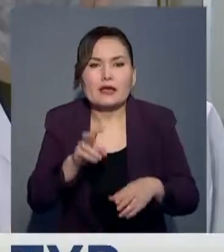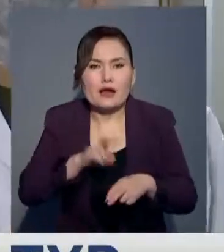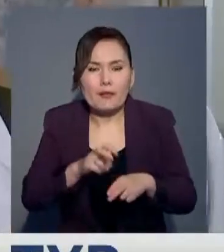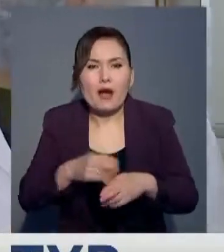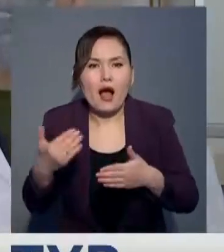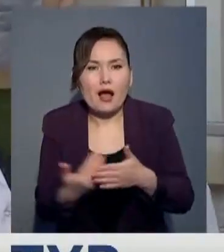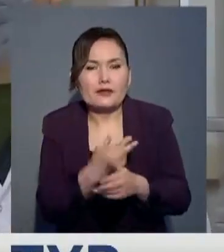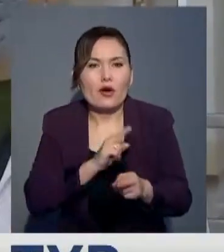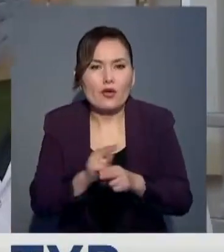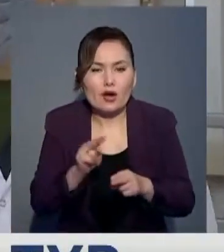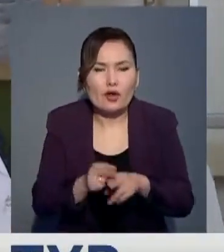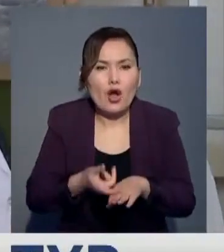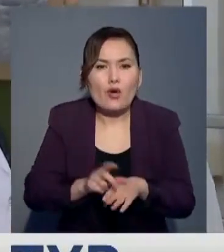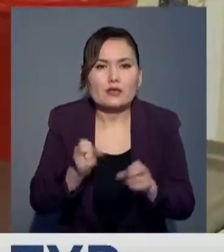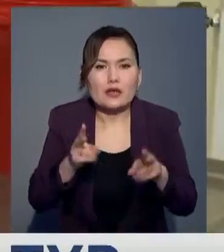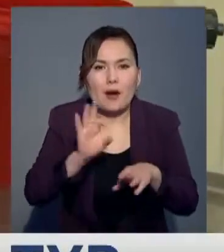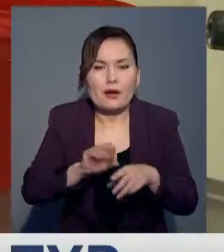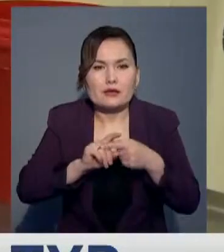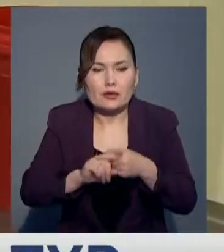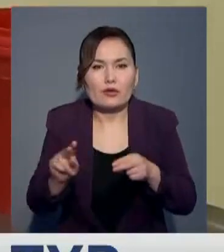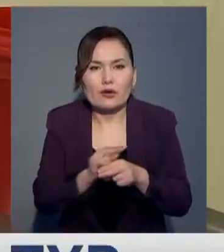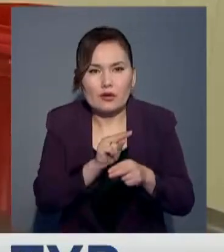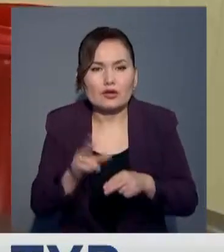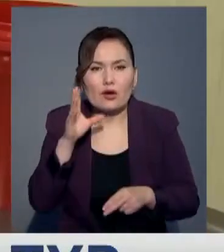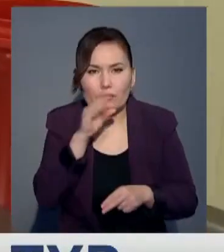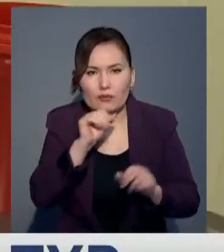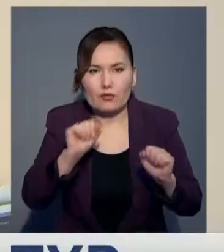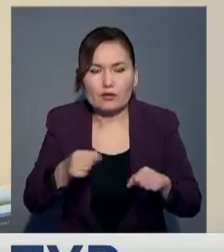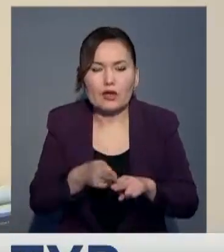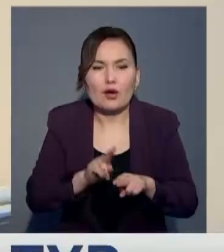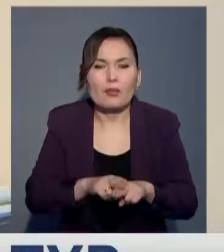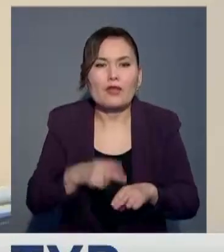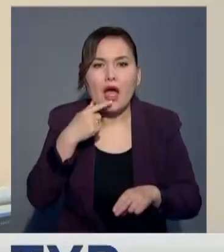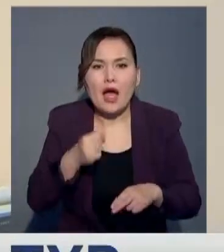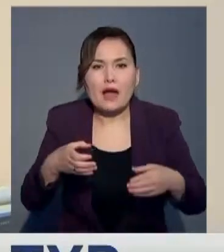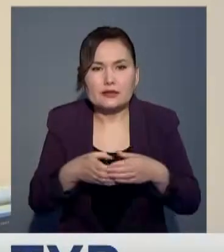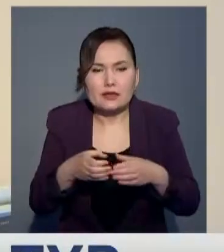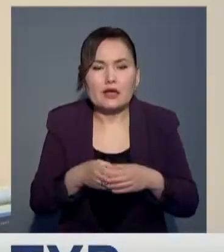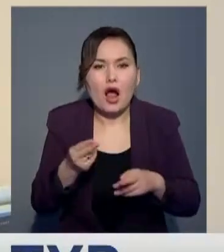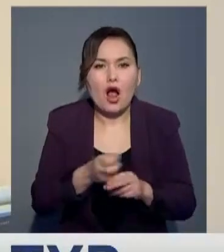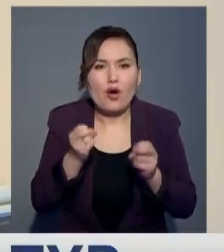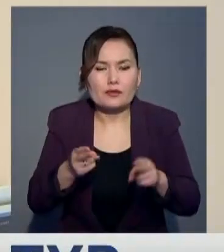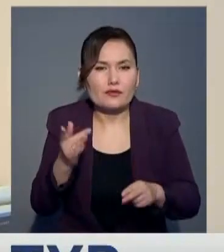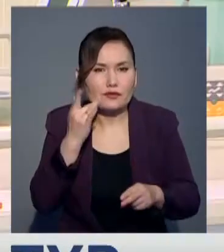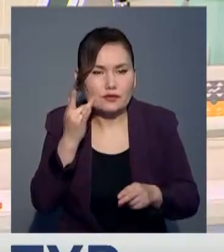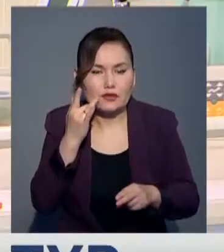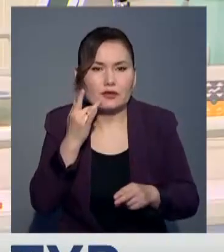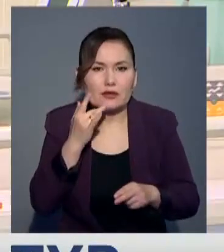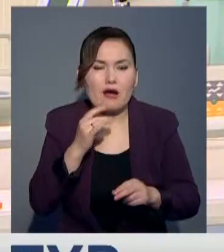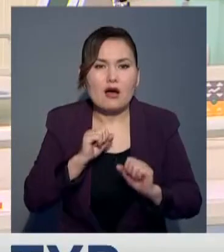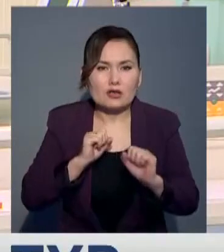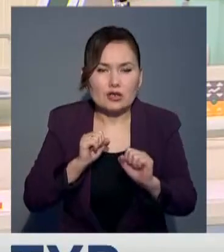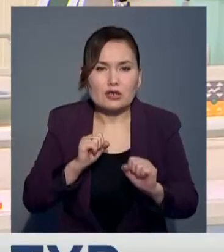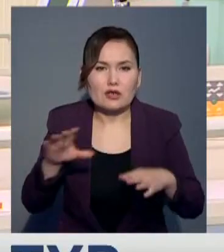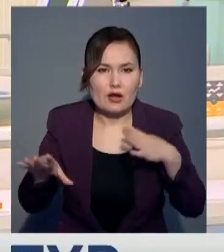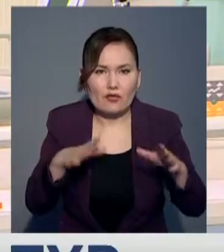қайта оқытылып, қауіпті індетті емдеу әдістерін меңгерді. Әскерилердің қауіпсіздігі де басты назарда, дейді клиника басшылары. Для